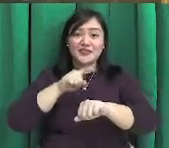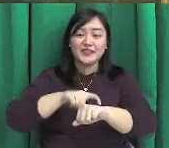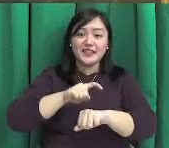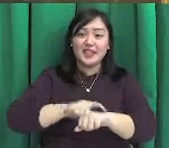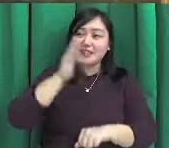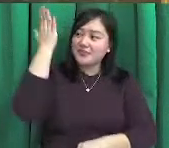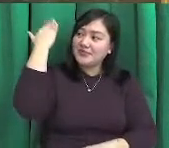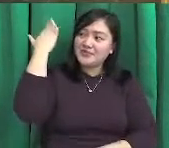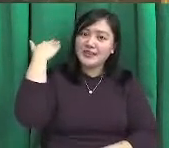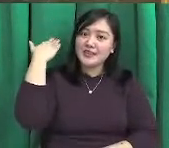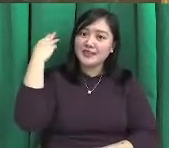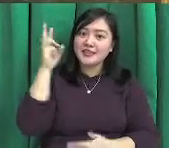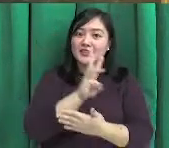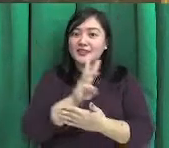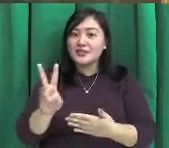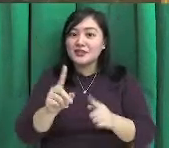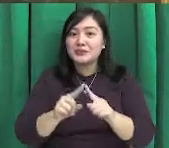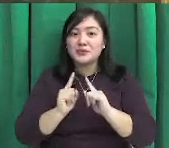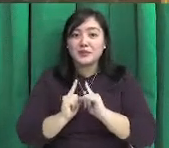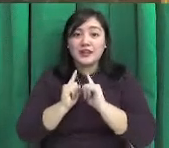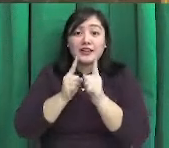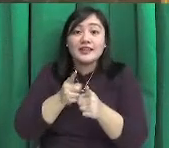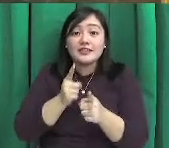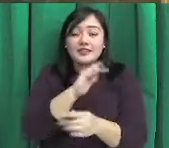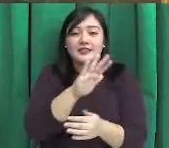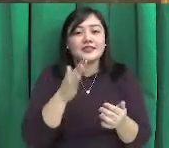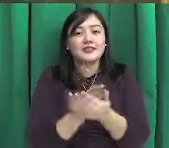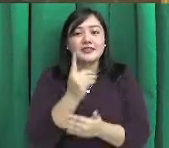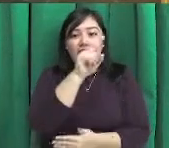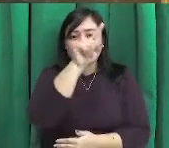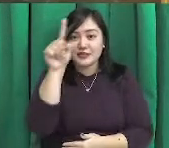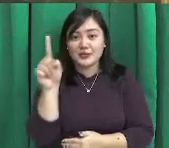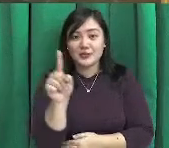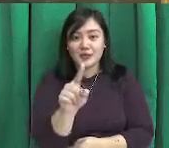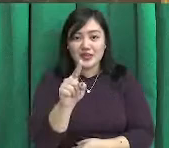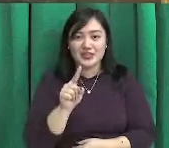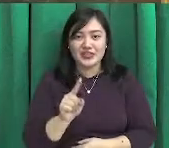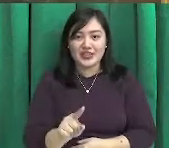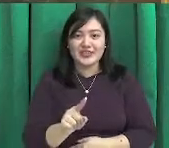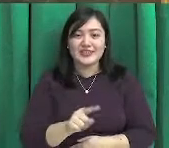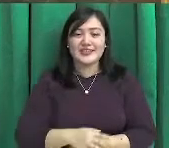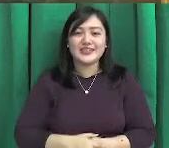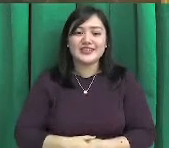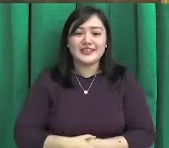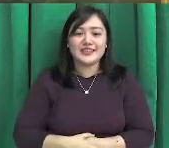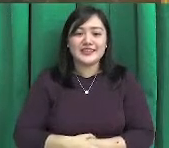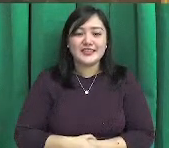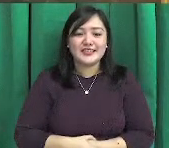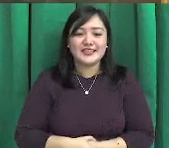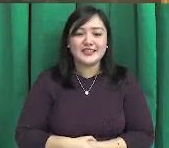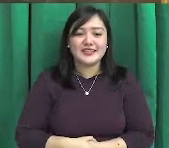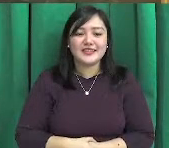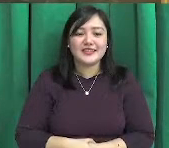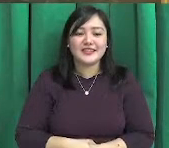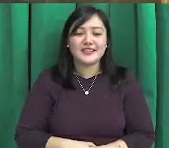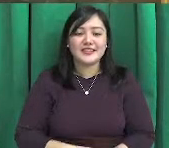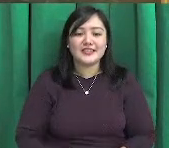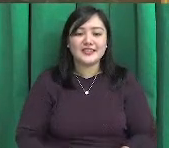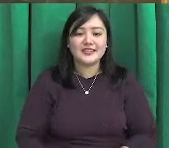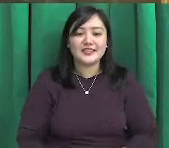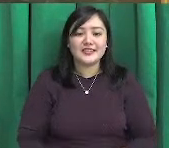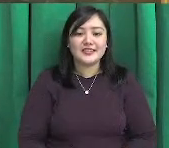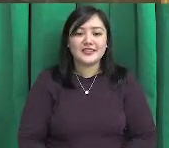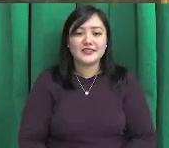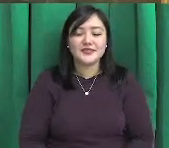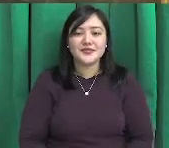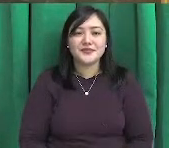know, kasagutan. Maaaring nakapagbigay lang tayo ng mabilis ang kasagutan kasi sa dami po talaga nila. Oh. And